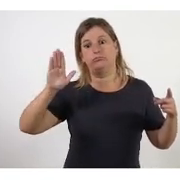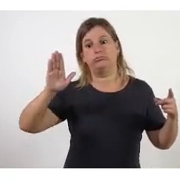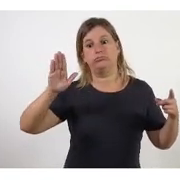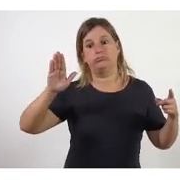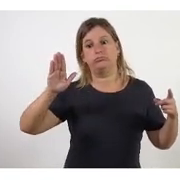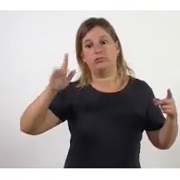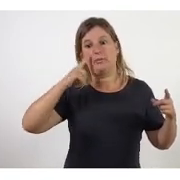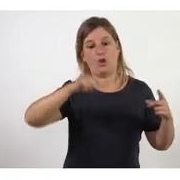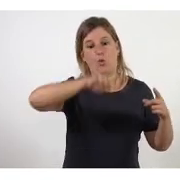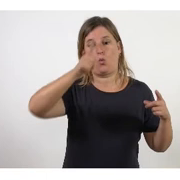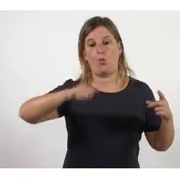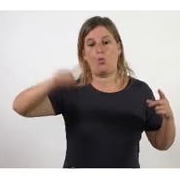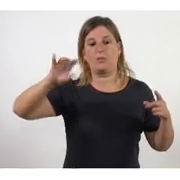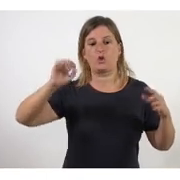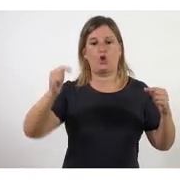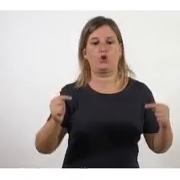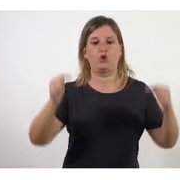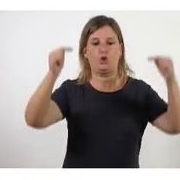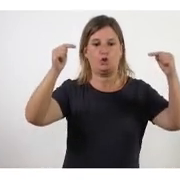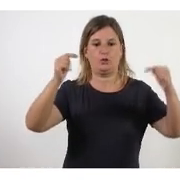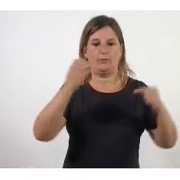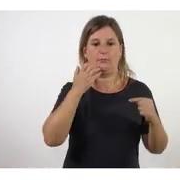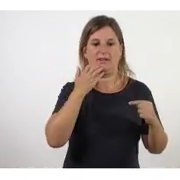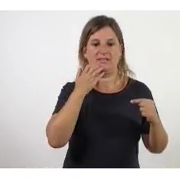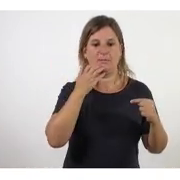hem vist curves i hem vist regular. Veieu que estic canviant? Aquí puc